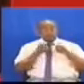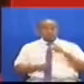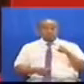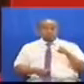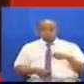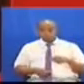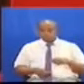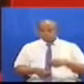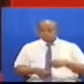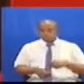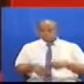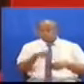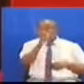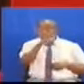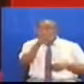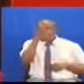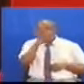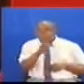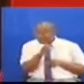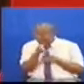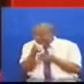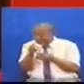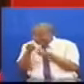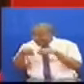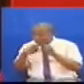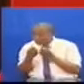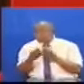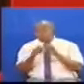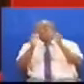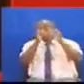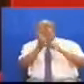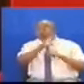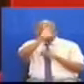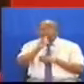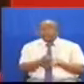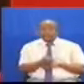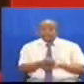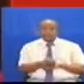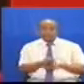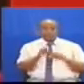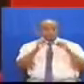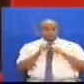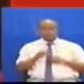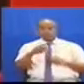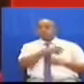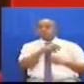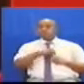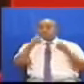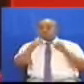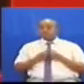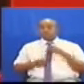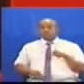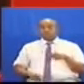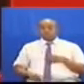Wanaweza wakapatikana watu wabaya kuharibu mifumo hii yote tuliyokuwa nayo. Lazima tuwe na jeshi imara la ulinzi na